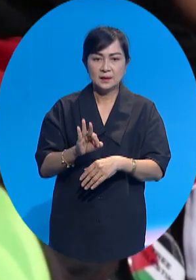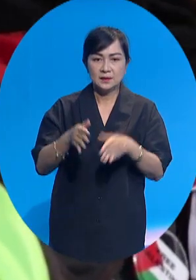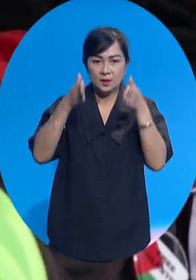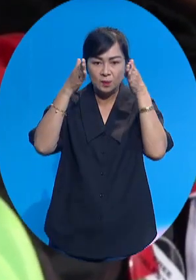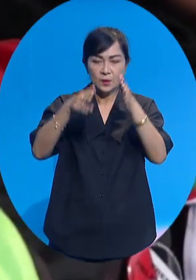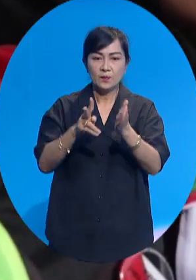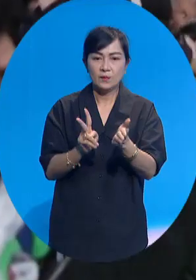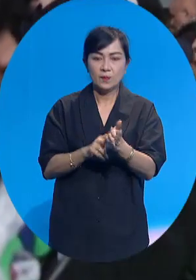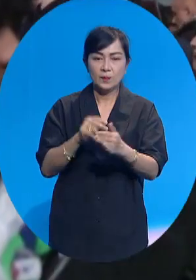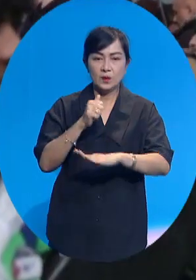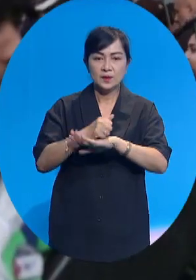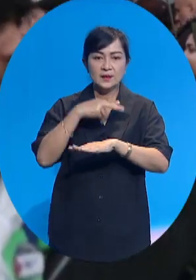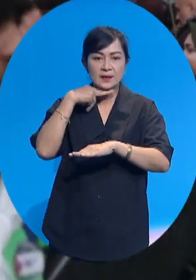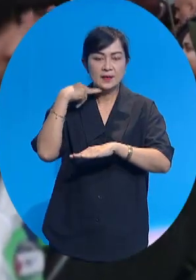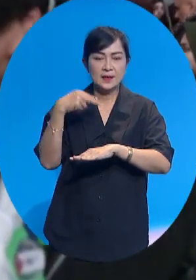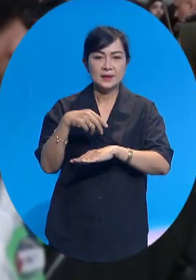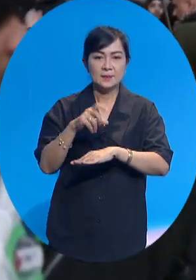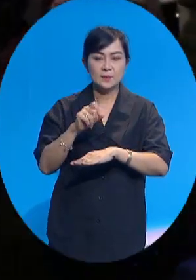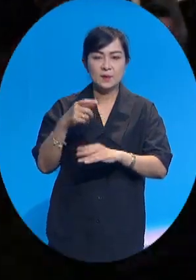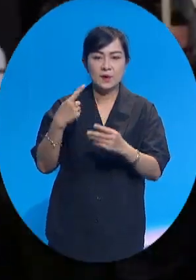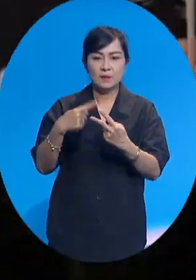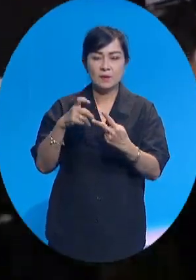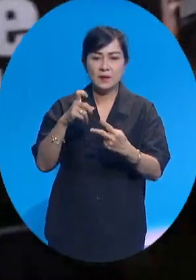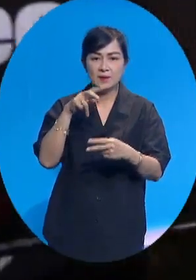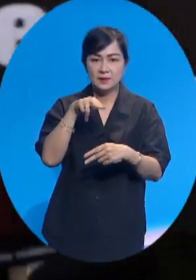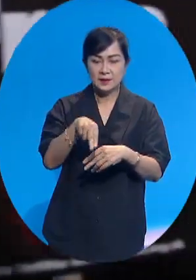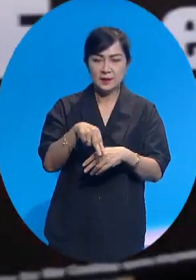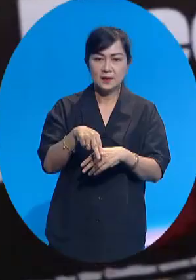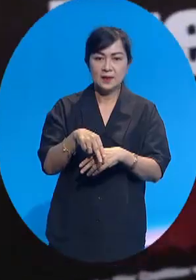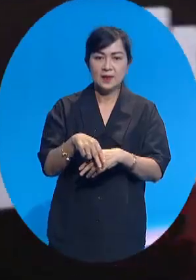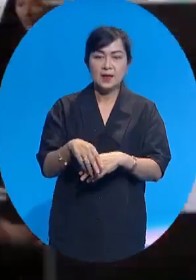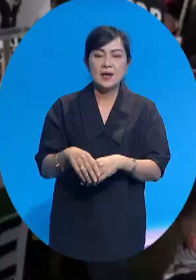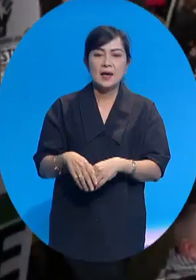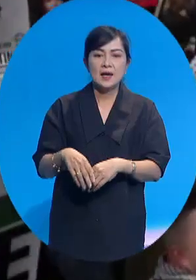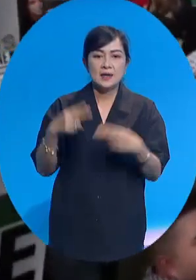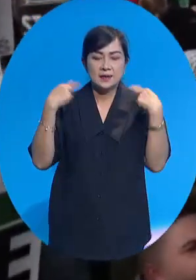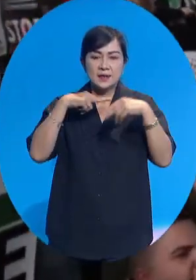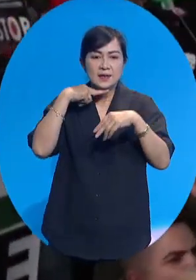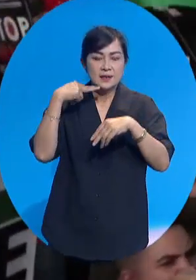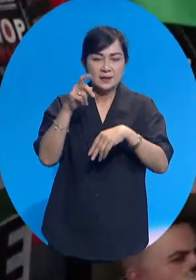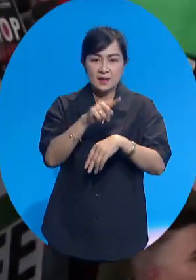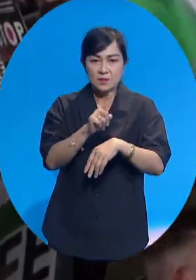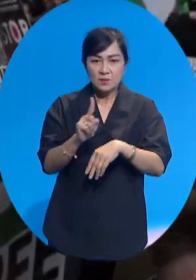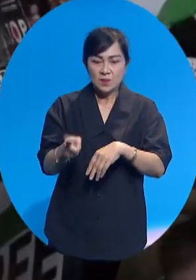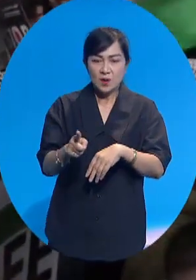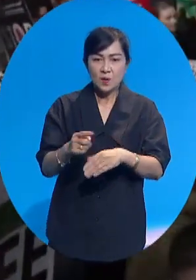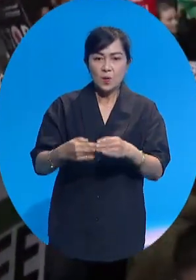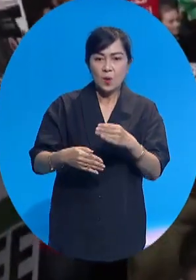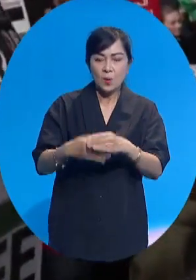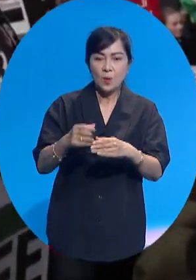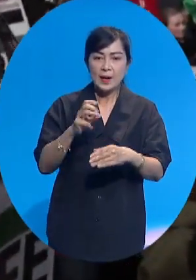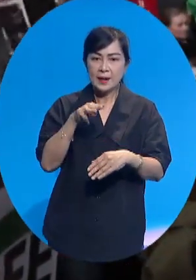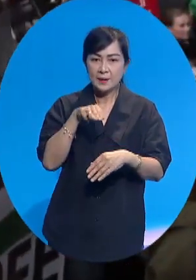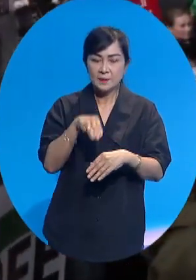trung trước văn phòng của thủ tướng Anh tại Số 10 Phố down trước đó cảnh sát anh đã cảnh báo rằng bất kỳ ai thể hiện sự ủng hộ đối với